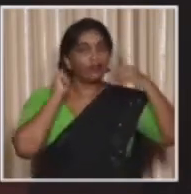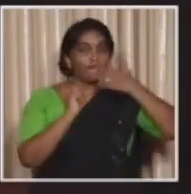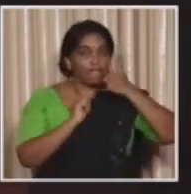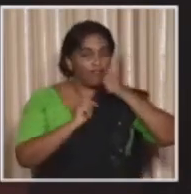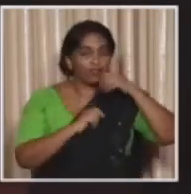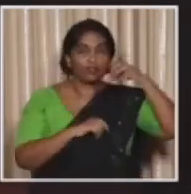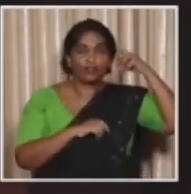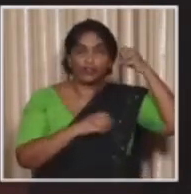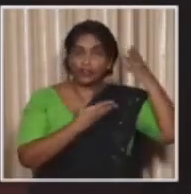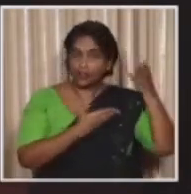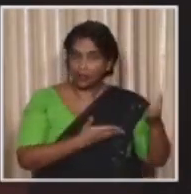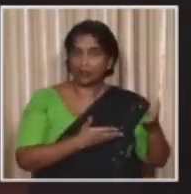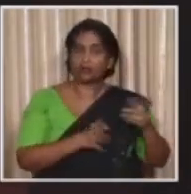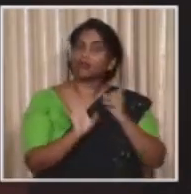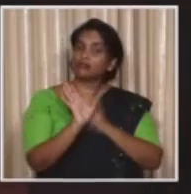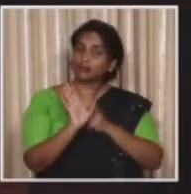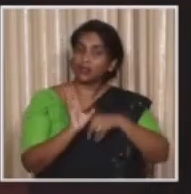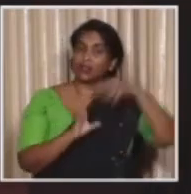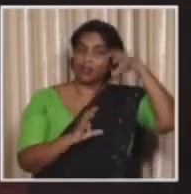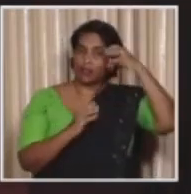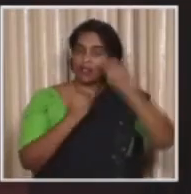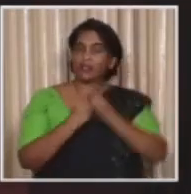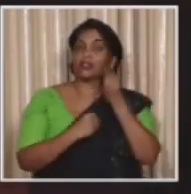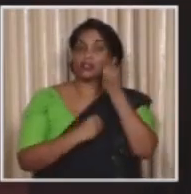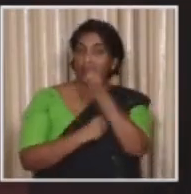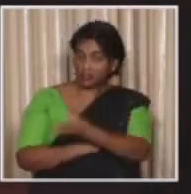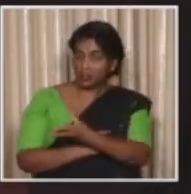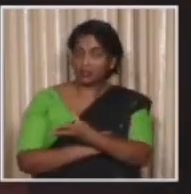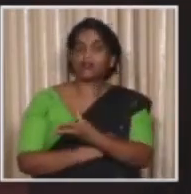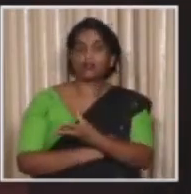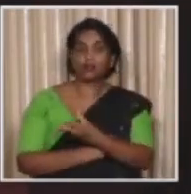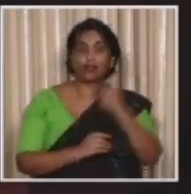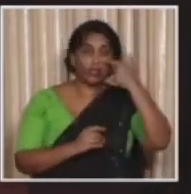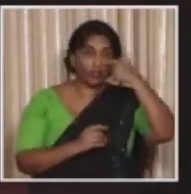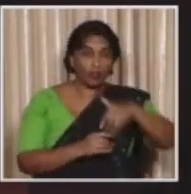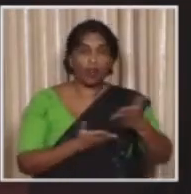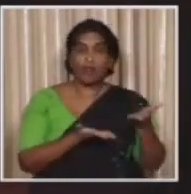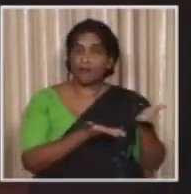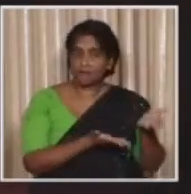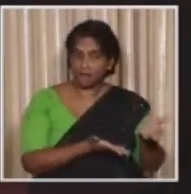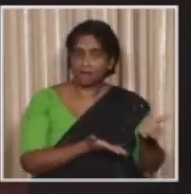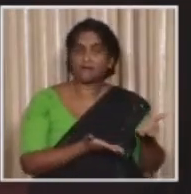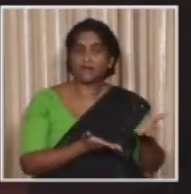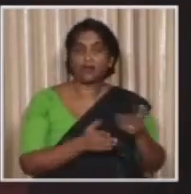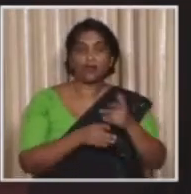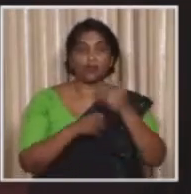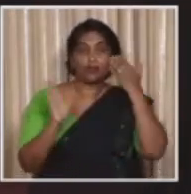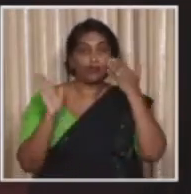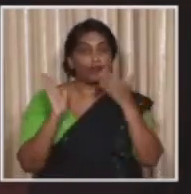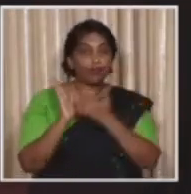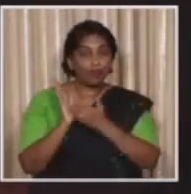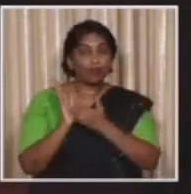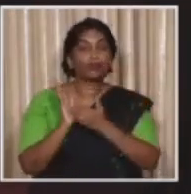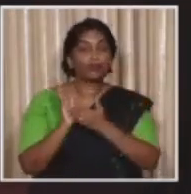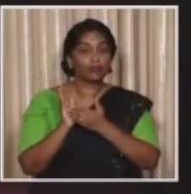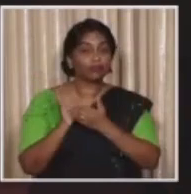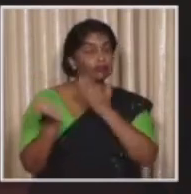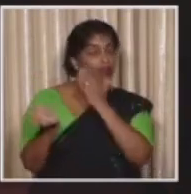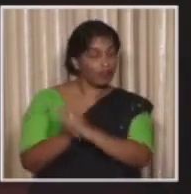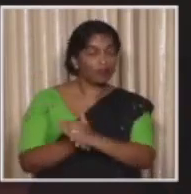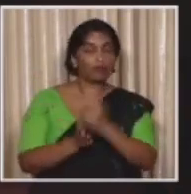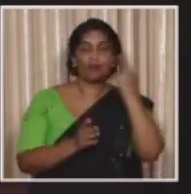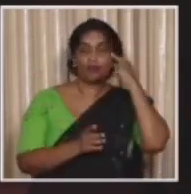තිබියදිත්, අඛණ්ඩ විදුලි සැපයීම ලබා දෙන්නට ඉන්ධන තිබියදිත් ඒ වෙනුවෙන් පෙනී හිටපු නිසා